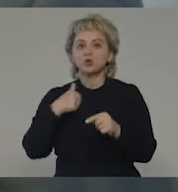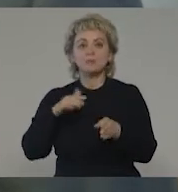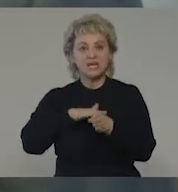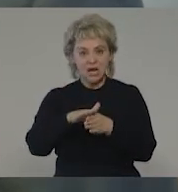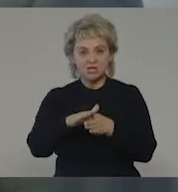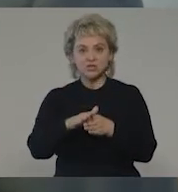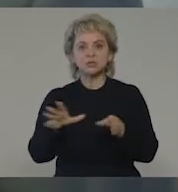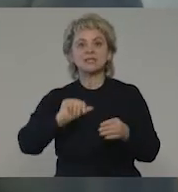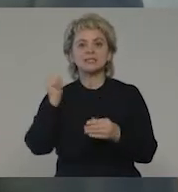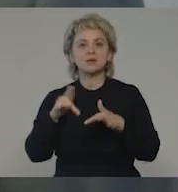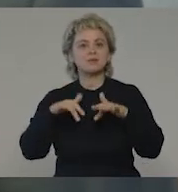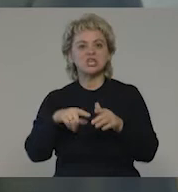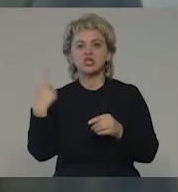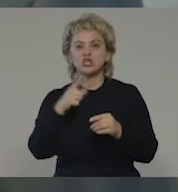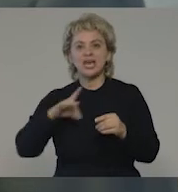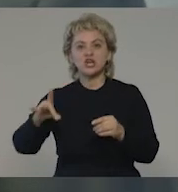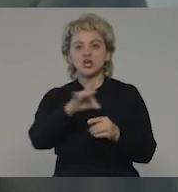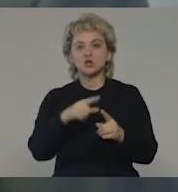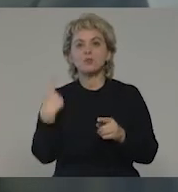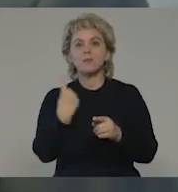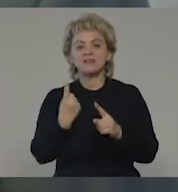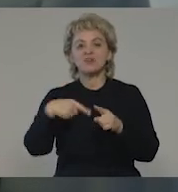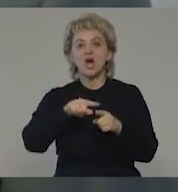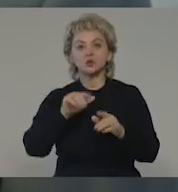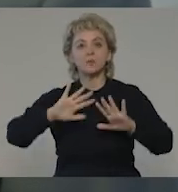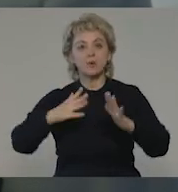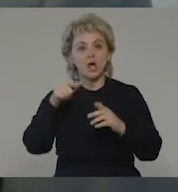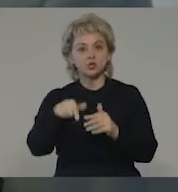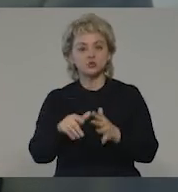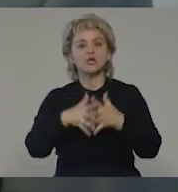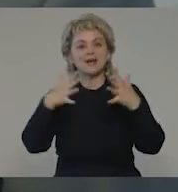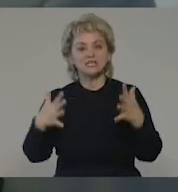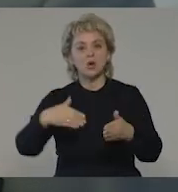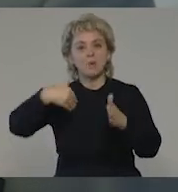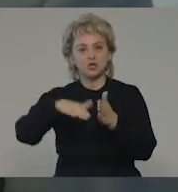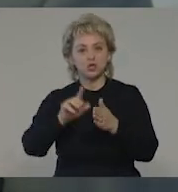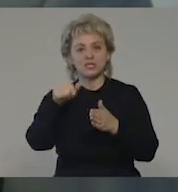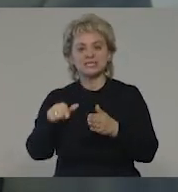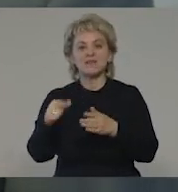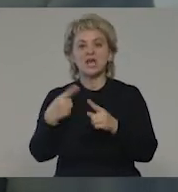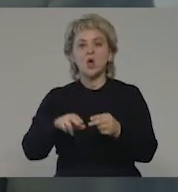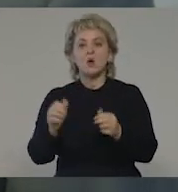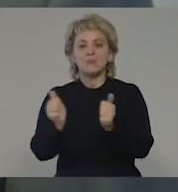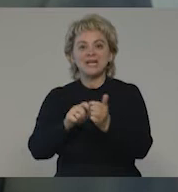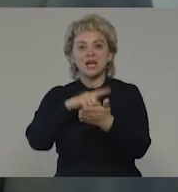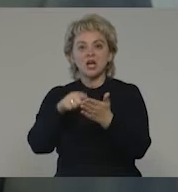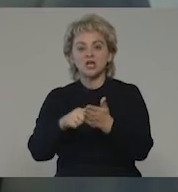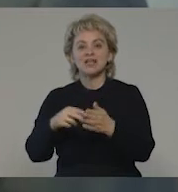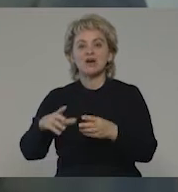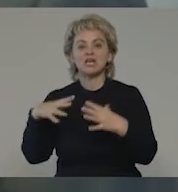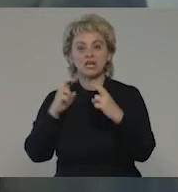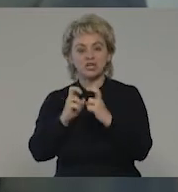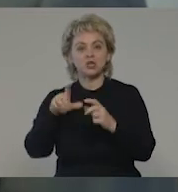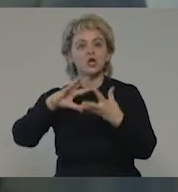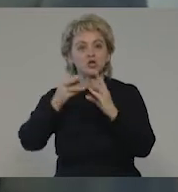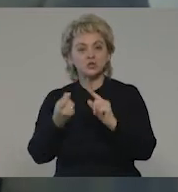реализуем. На самом деле единственный регион, первый, в котором произойдет кардинальная модернизация подвижного пригородного подвижного состава. И